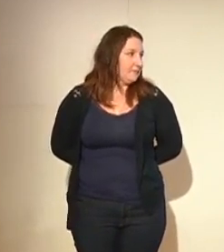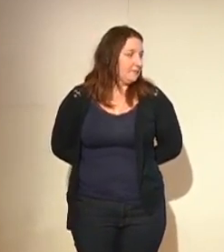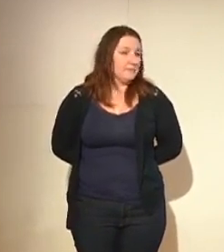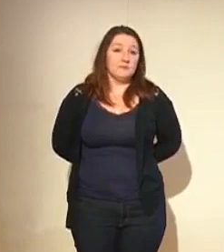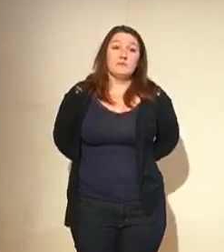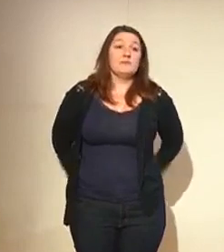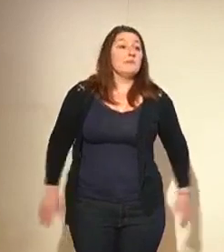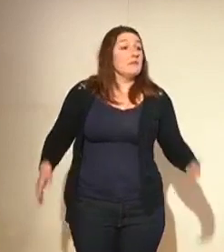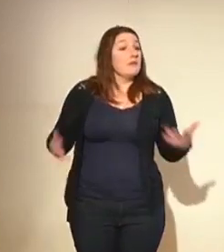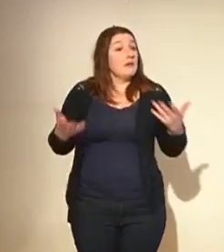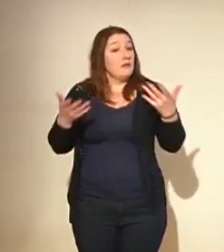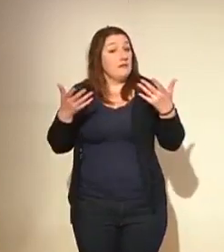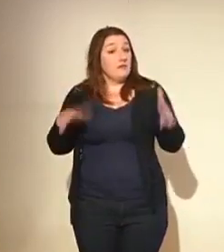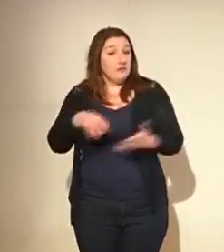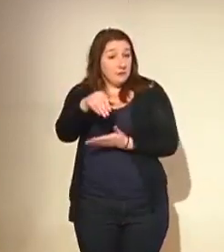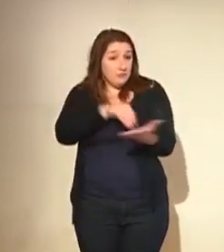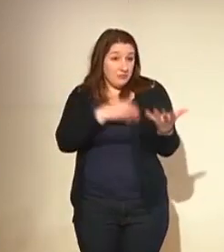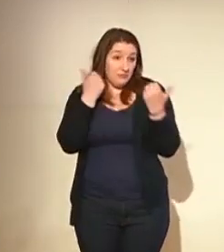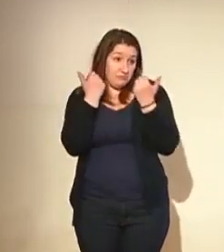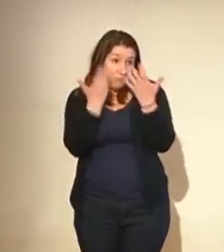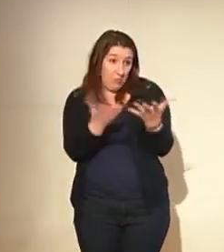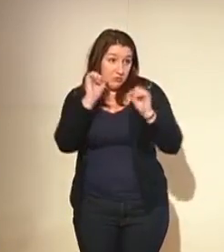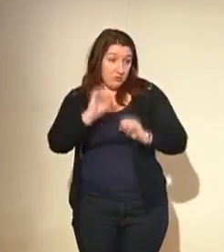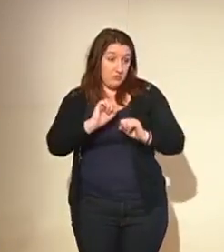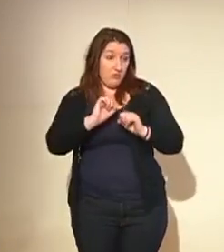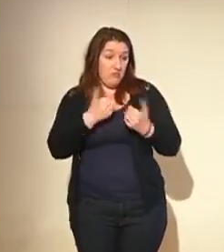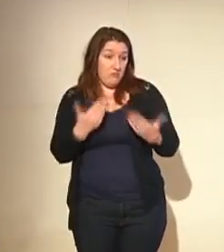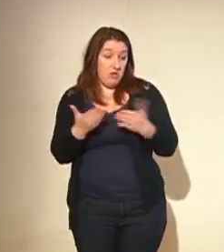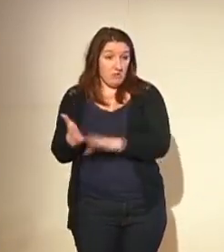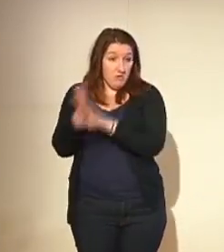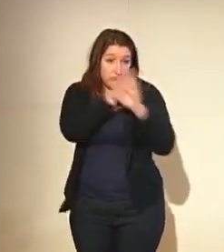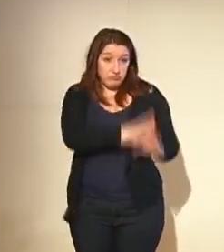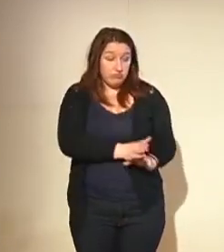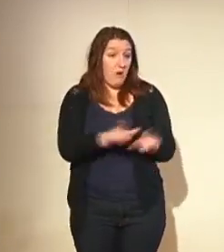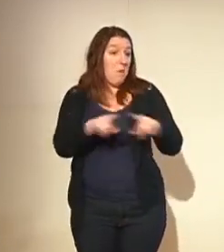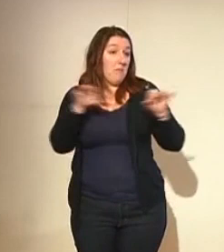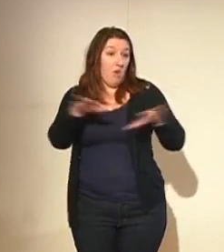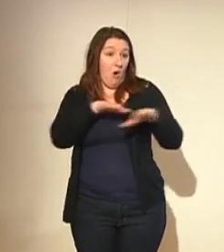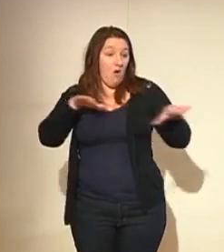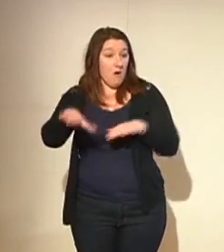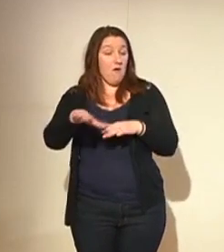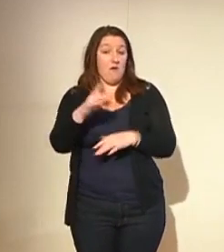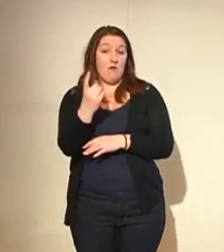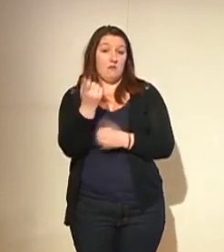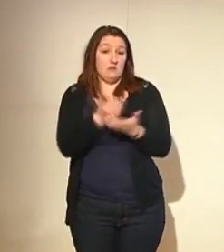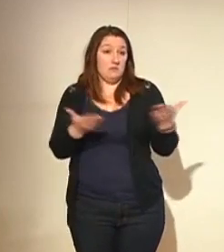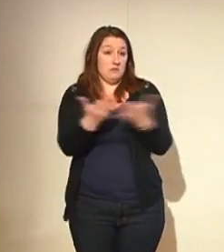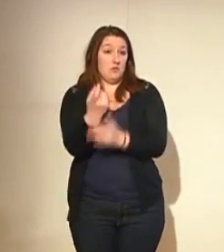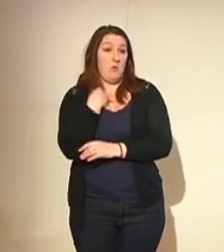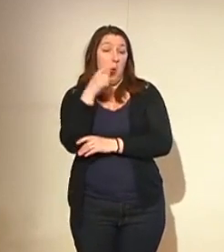si vous avez fini d'écrire peut-être que je vous propose de passer à délibération numéro